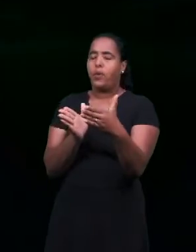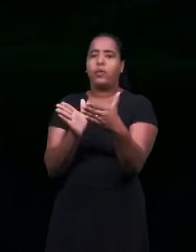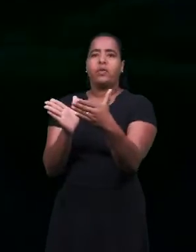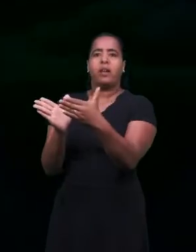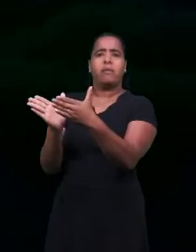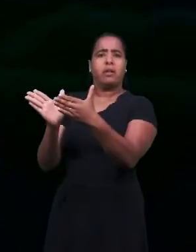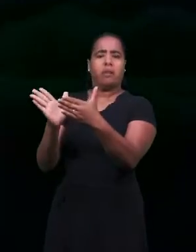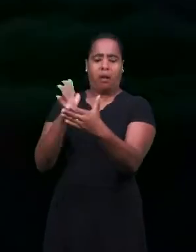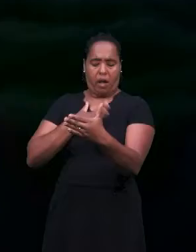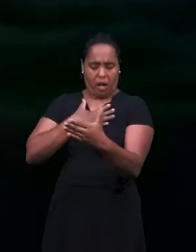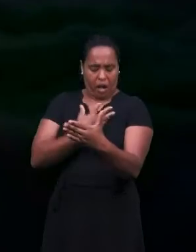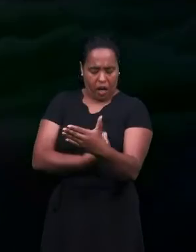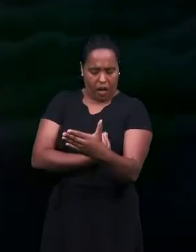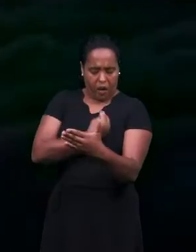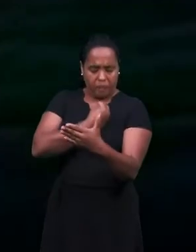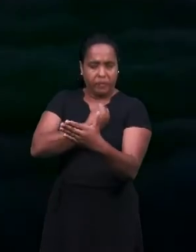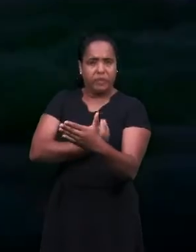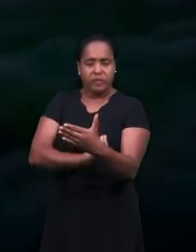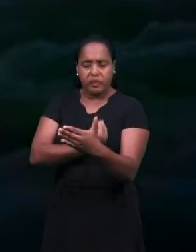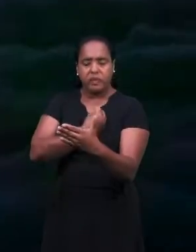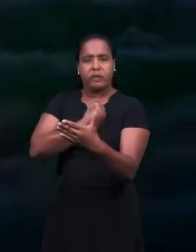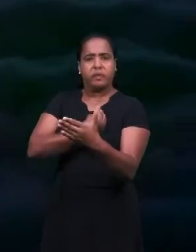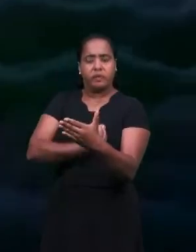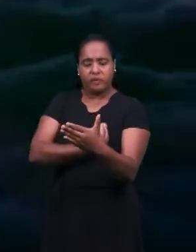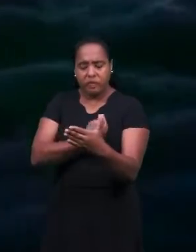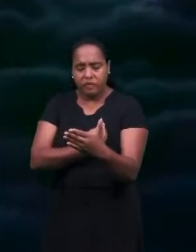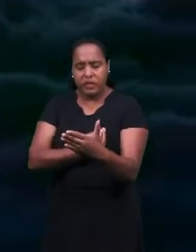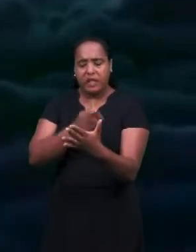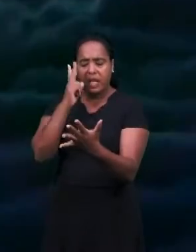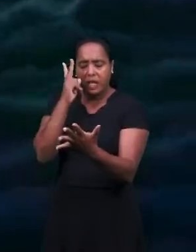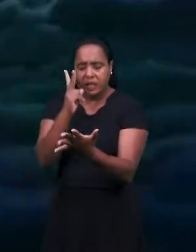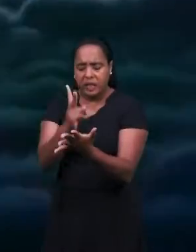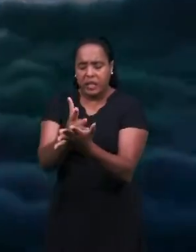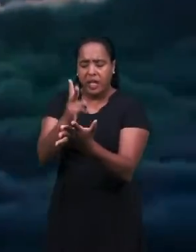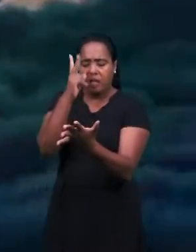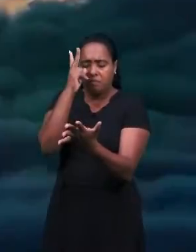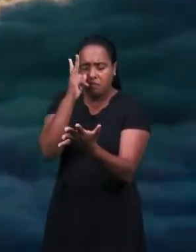становится все ярче с каждым днем.